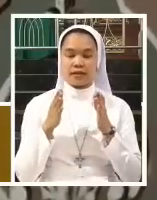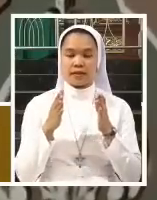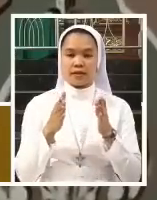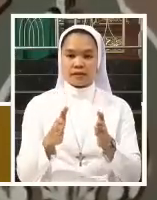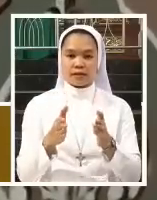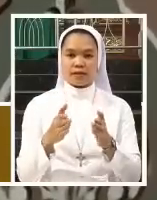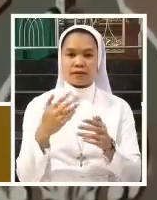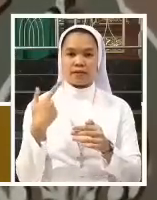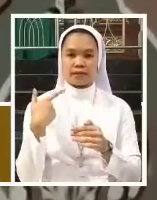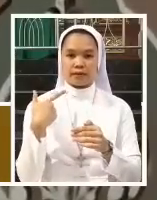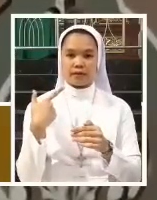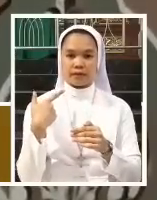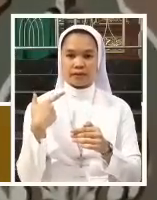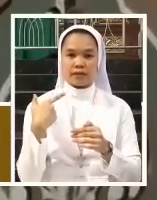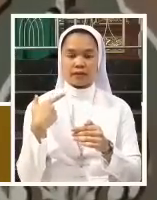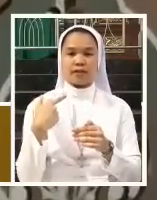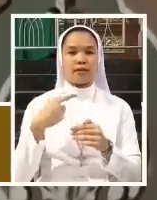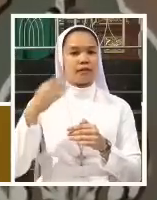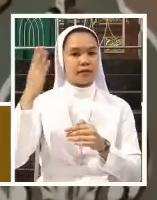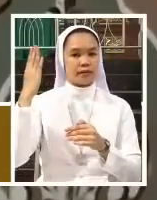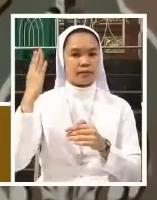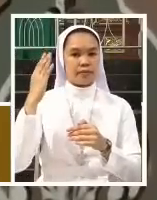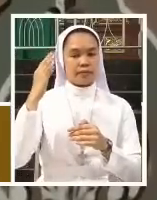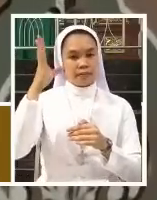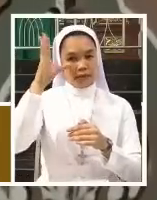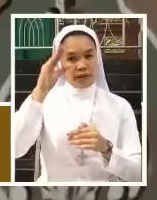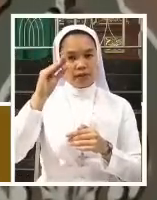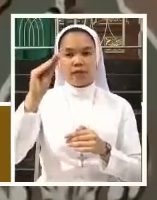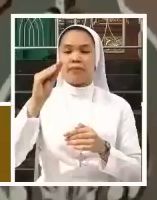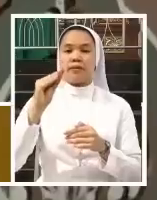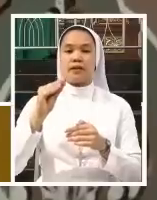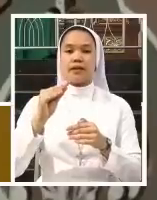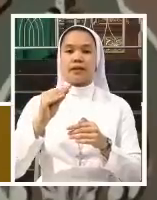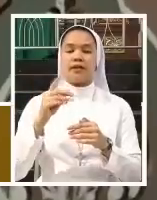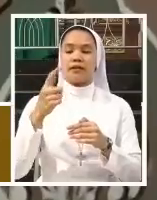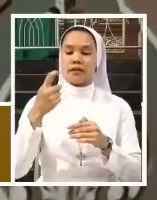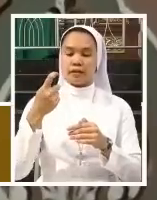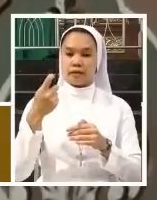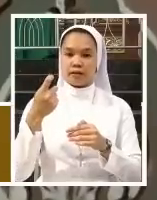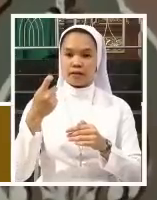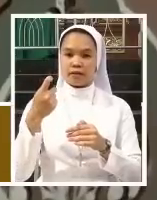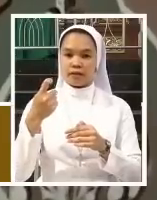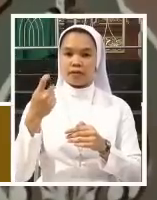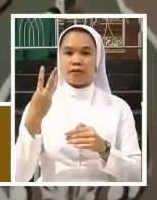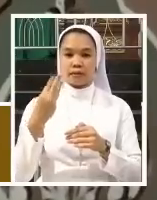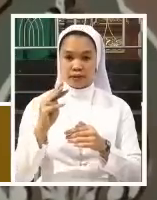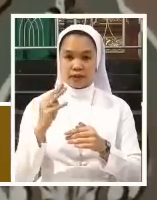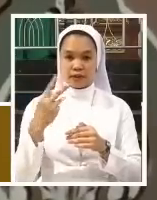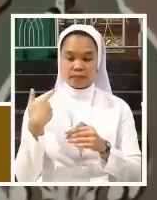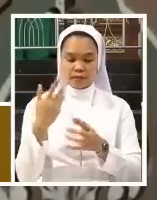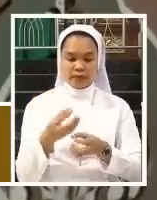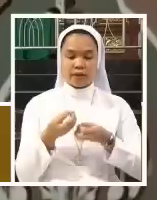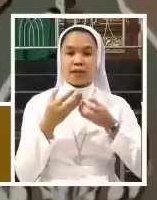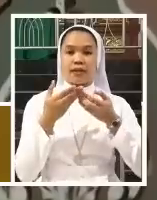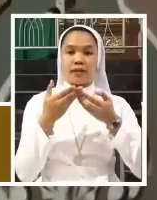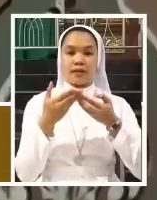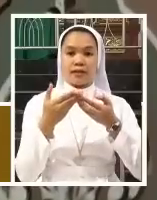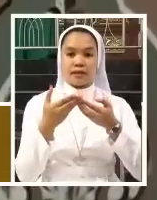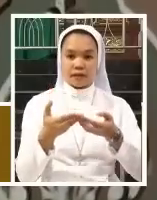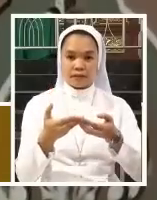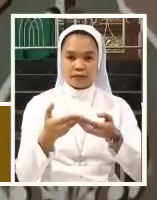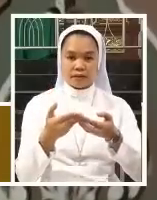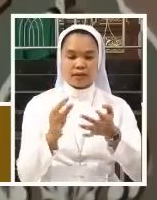ilang kalalakihan parang sinda, maitaw sa inda ang